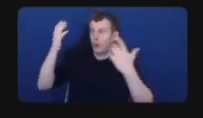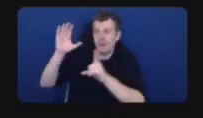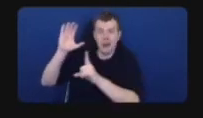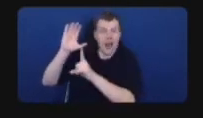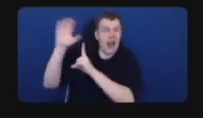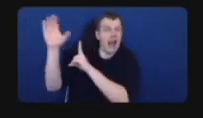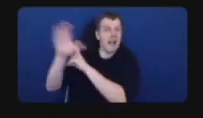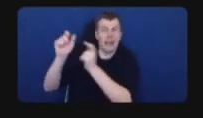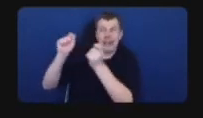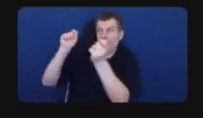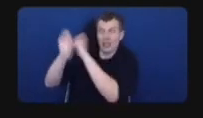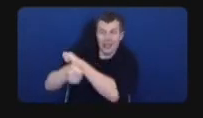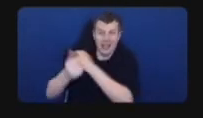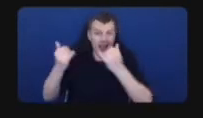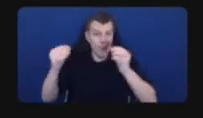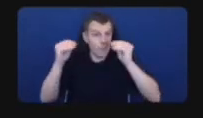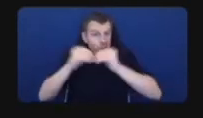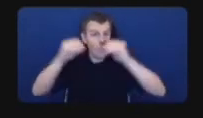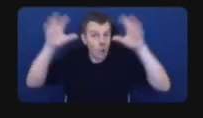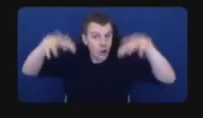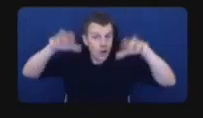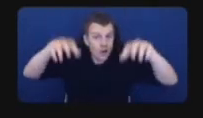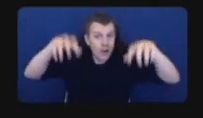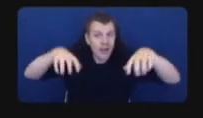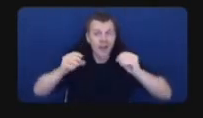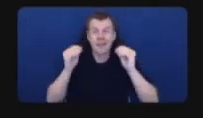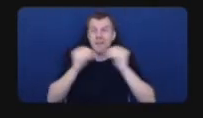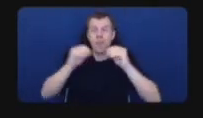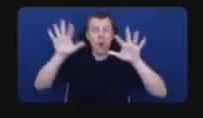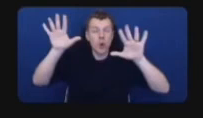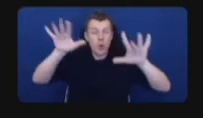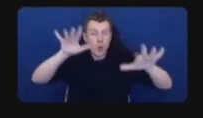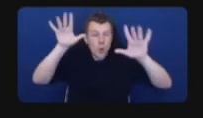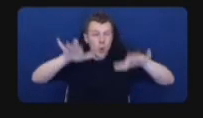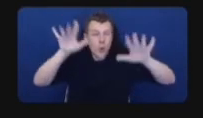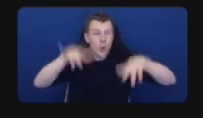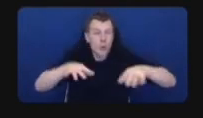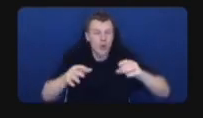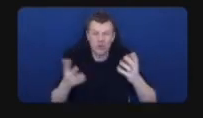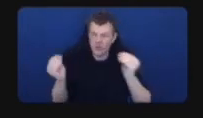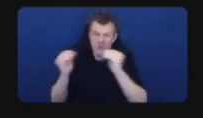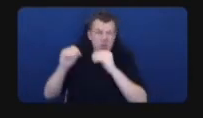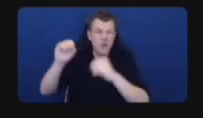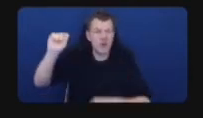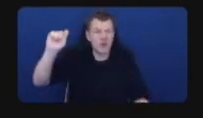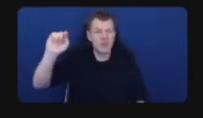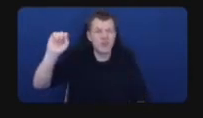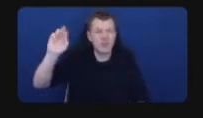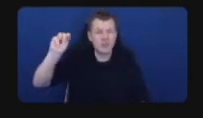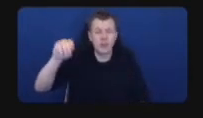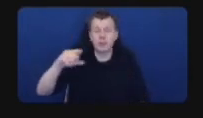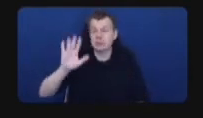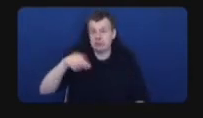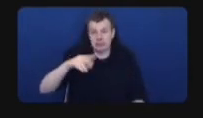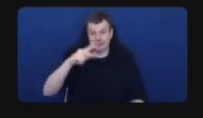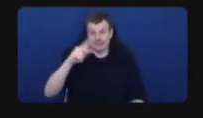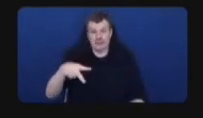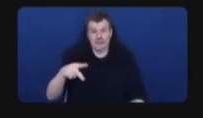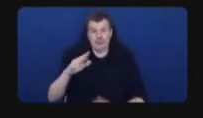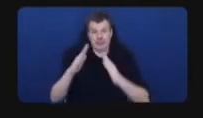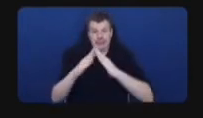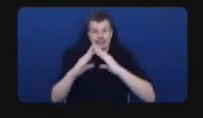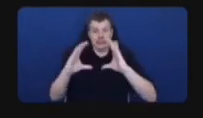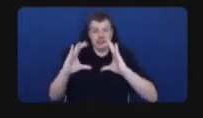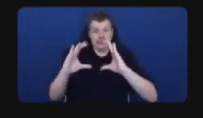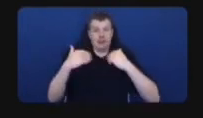说到严重的是说到是比较有降雨量大的地方，在费城这里呢，我们是比